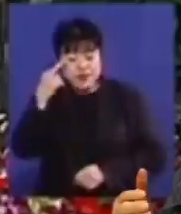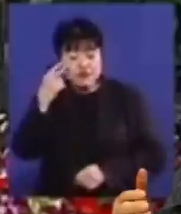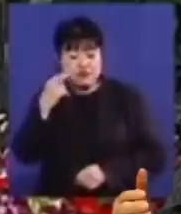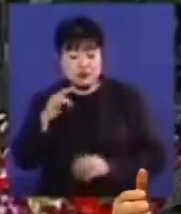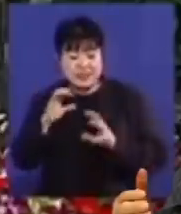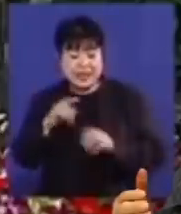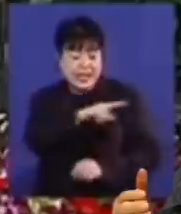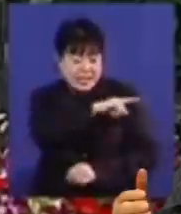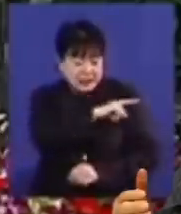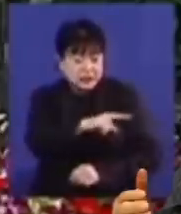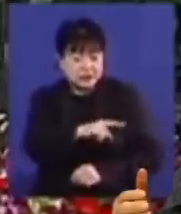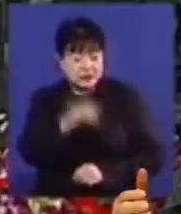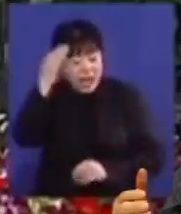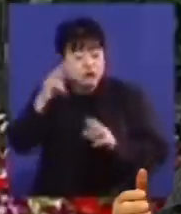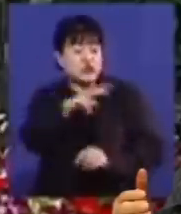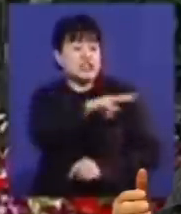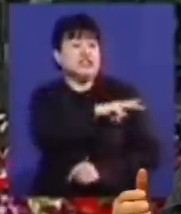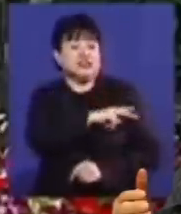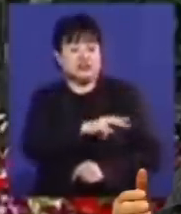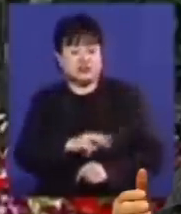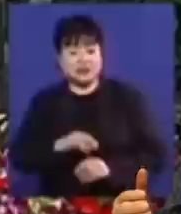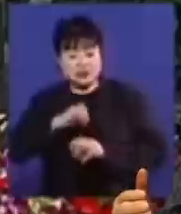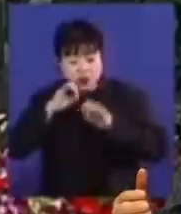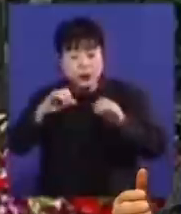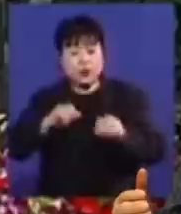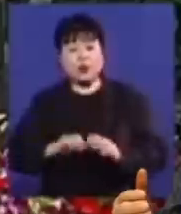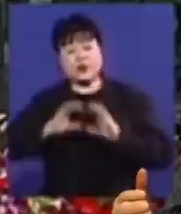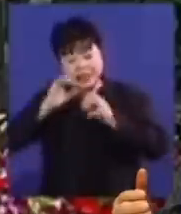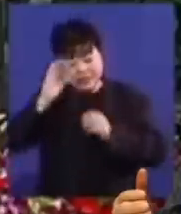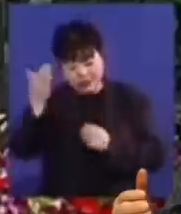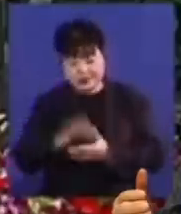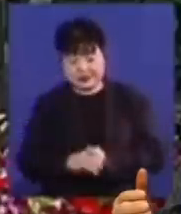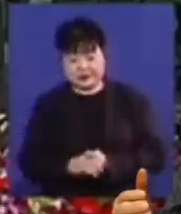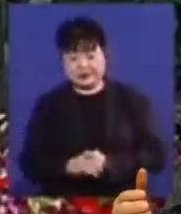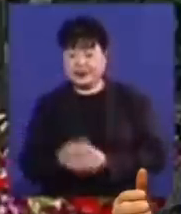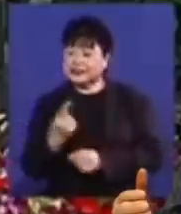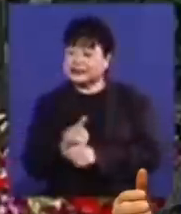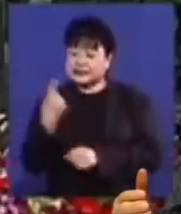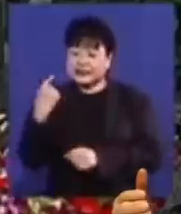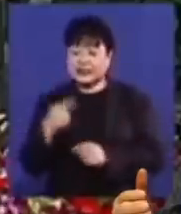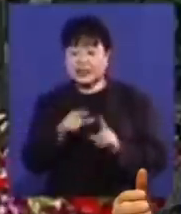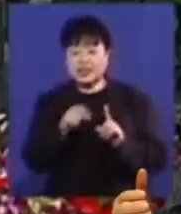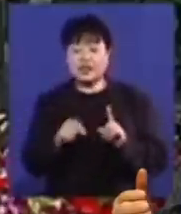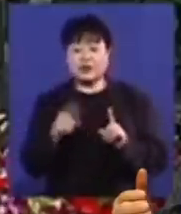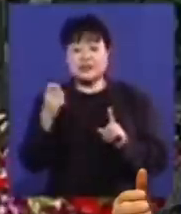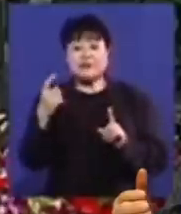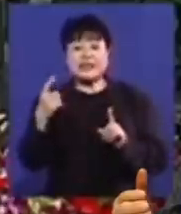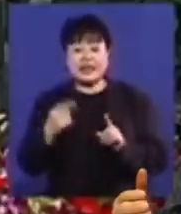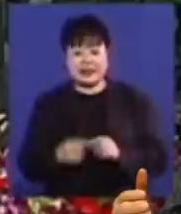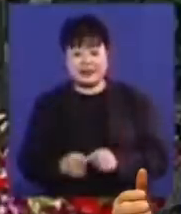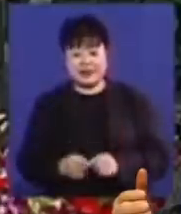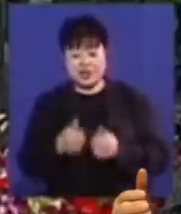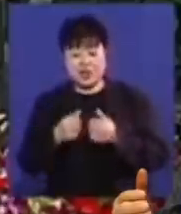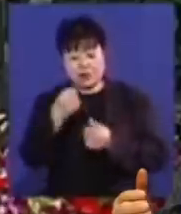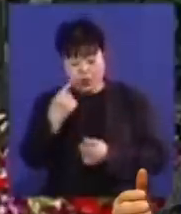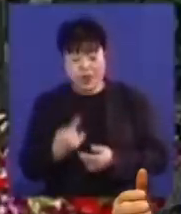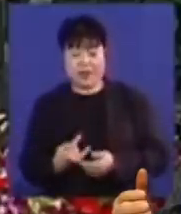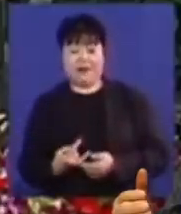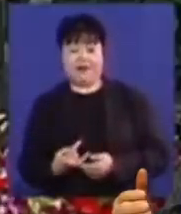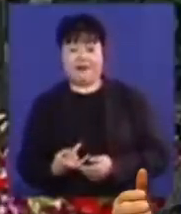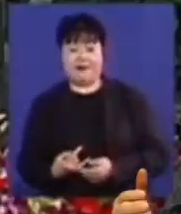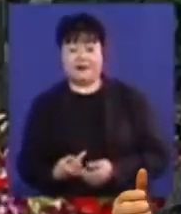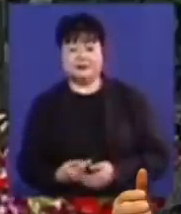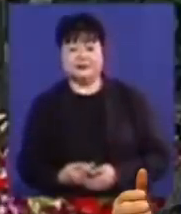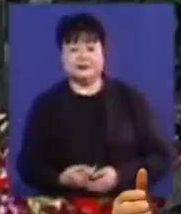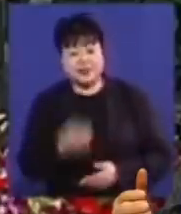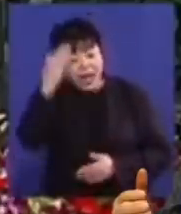보내는 선교 대국이 된 것입니다. 작년 1월 11일 한국세계선교협의회 2010년